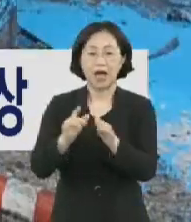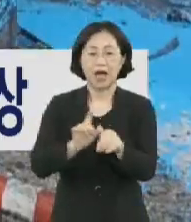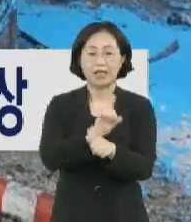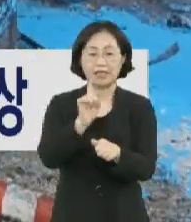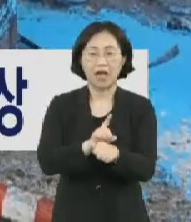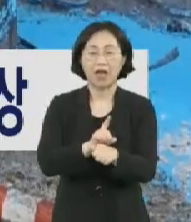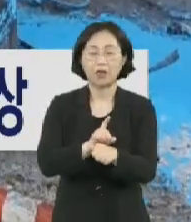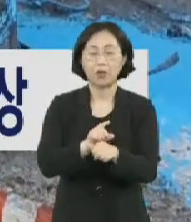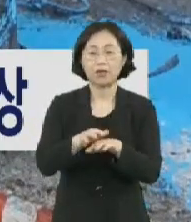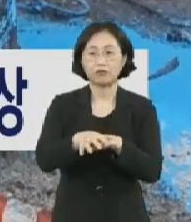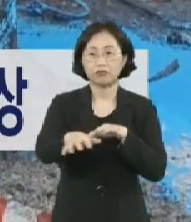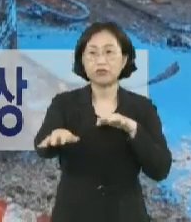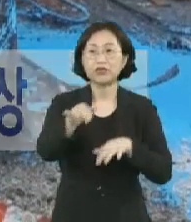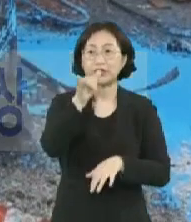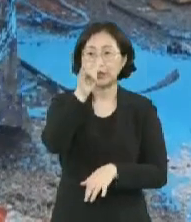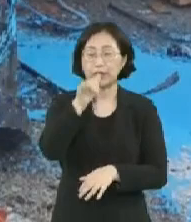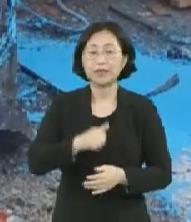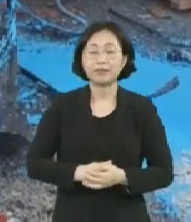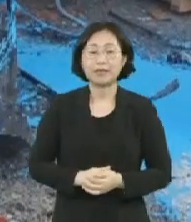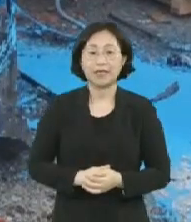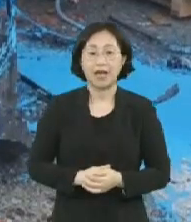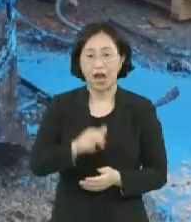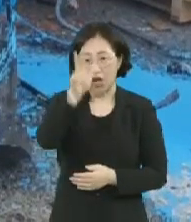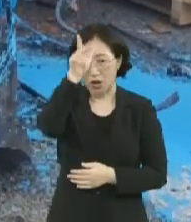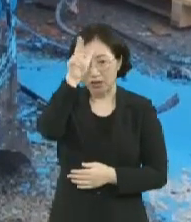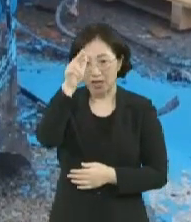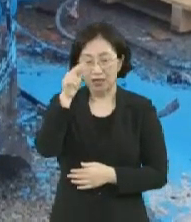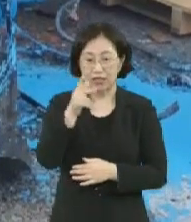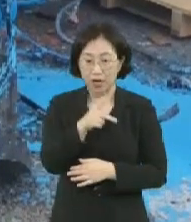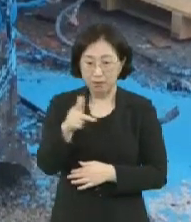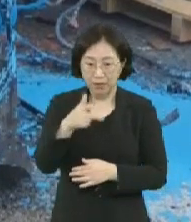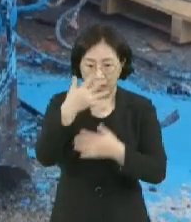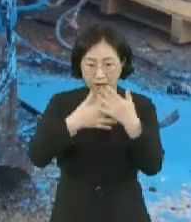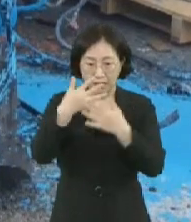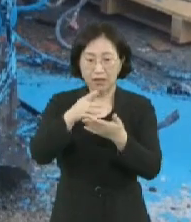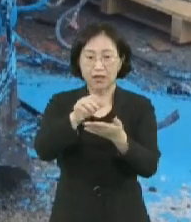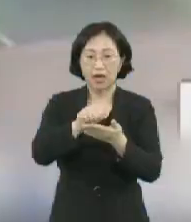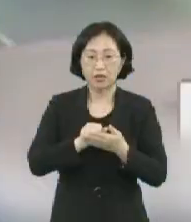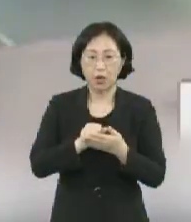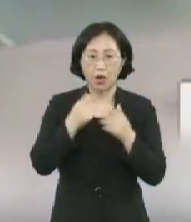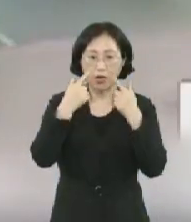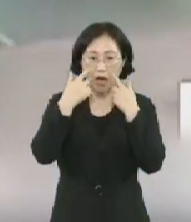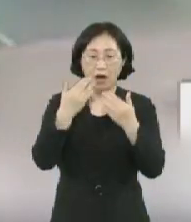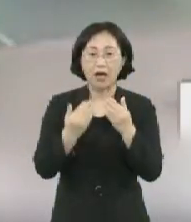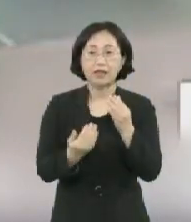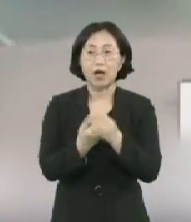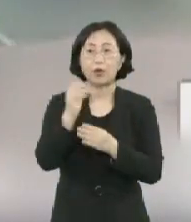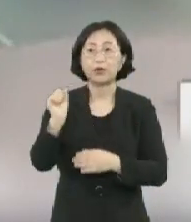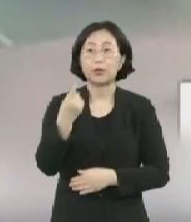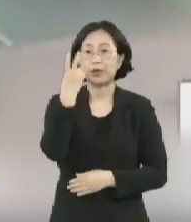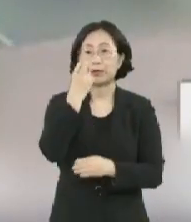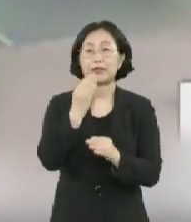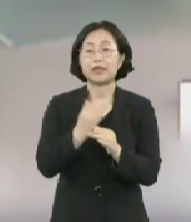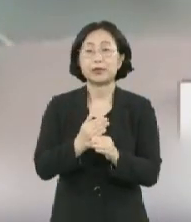극심한 정체를 빚었습니다 경제는 블랙박스 영상을 토대로 정확한 사고 경위를 조사하고 있습니다